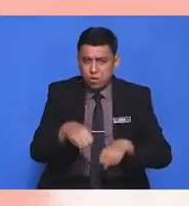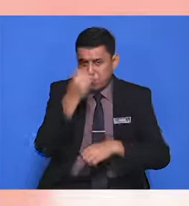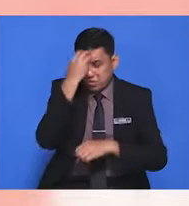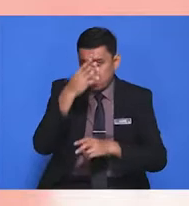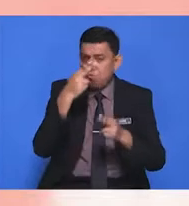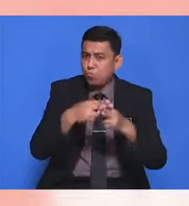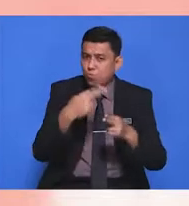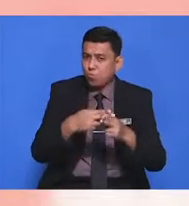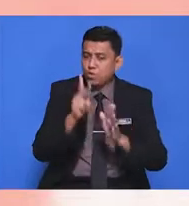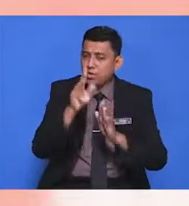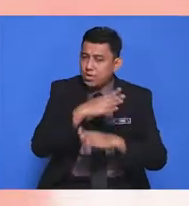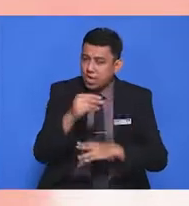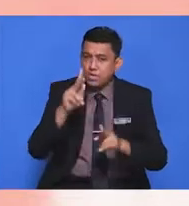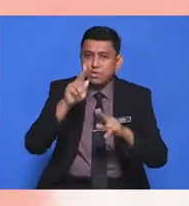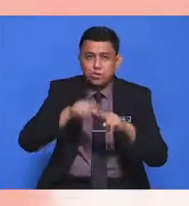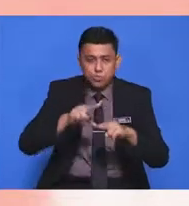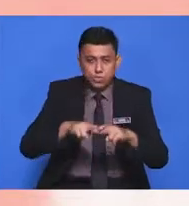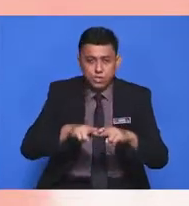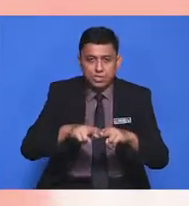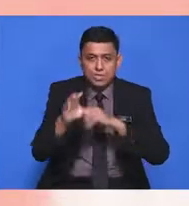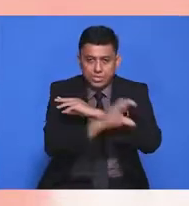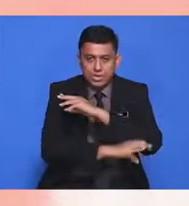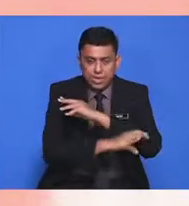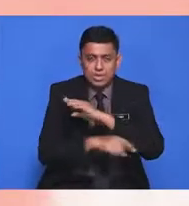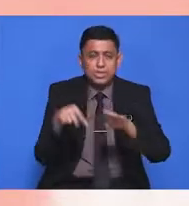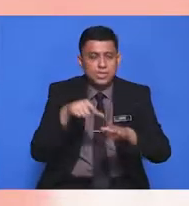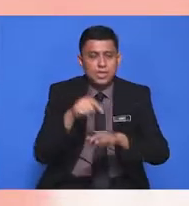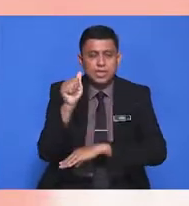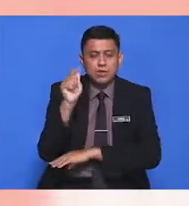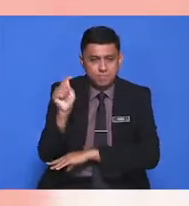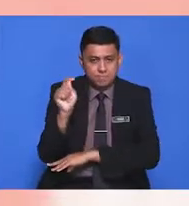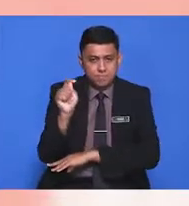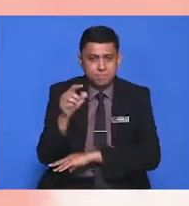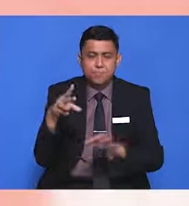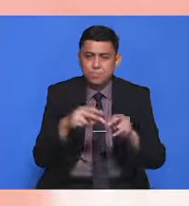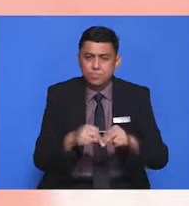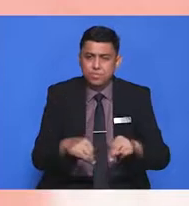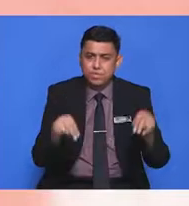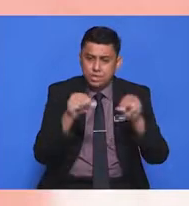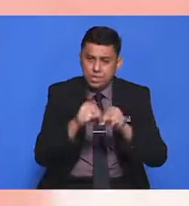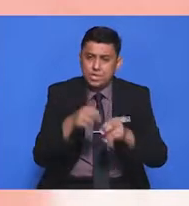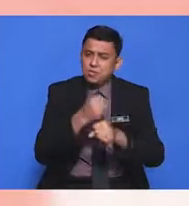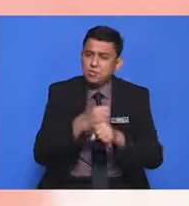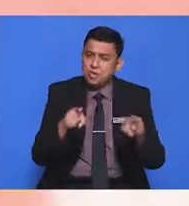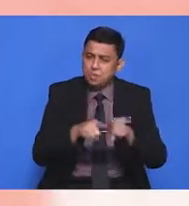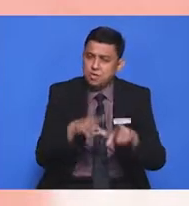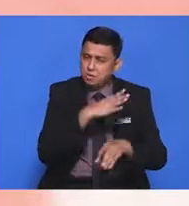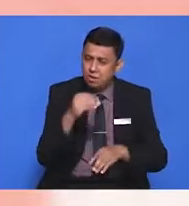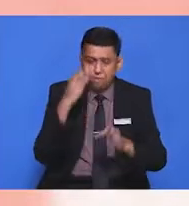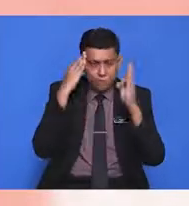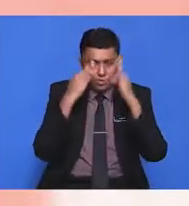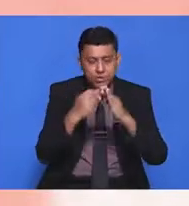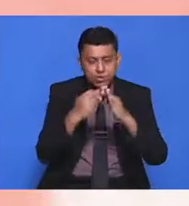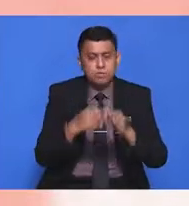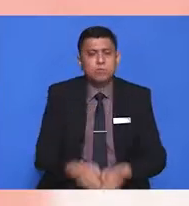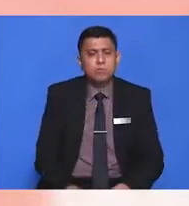nama dan kedudukan negara-negara di Asia Tenggara. Nilai kerjasama dan sikap fokus yang anda berikan melalui aktiviti pengukuhan